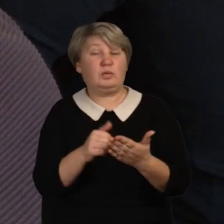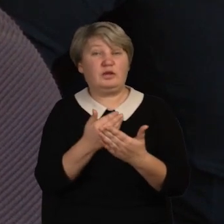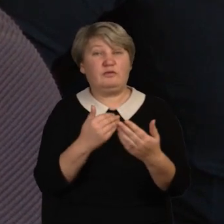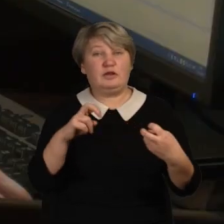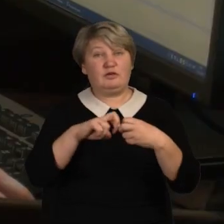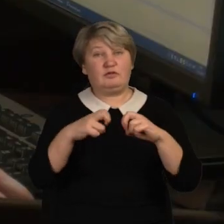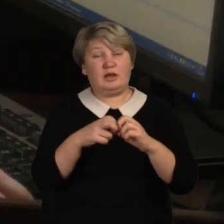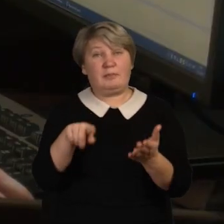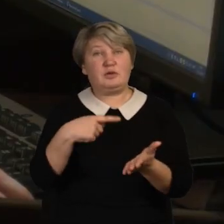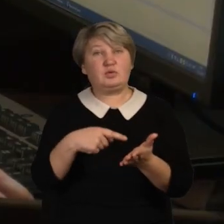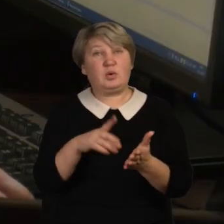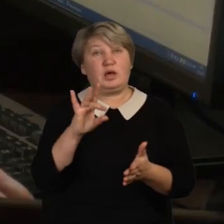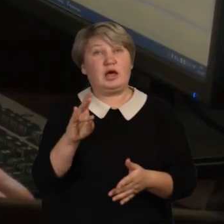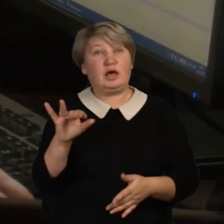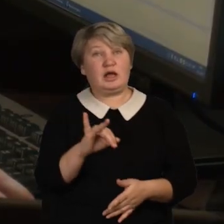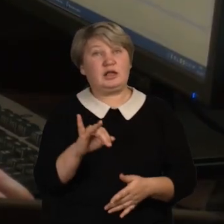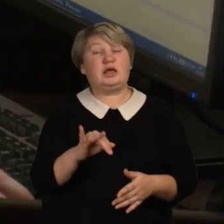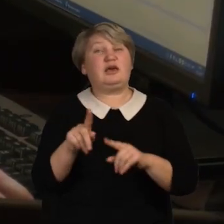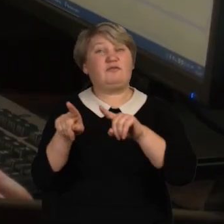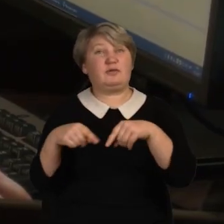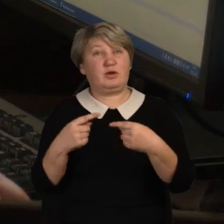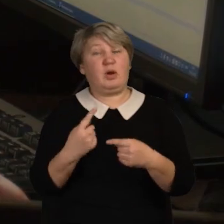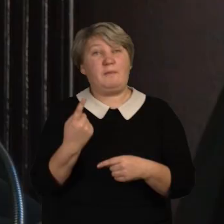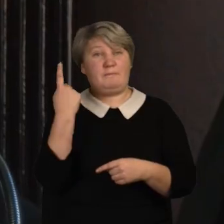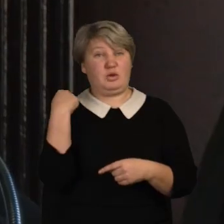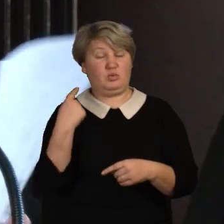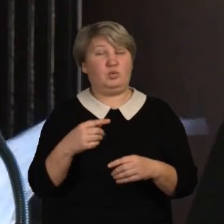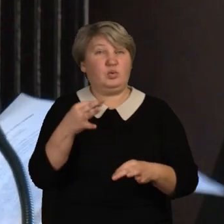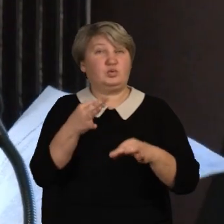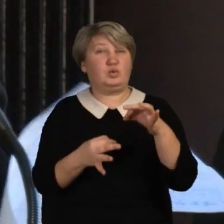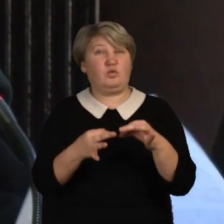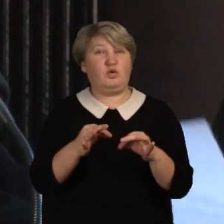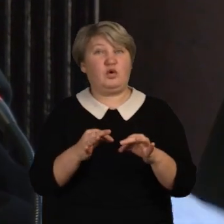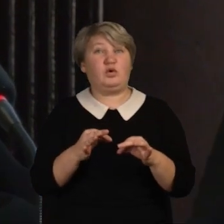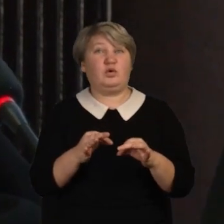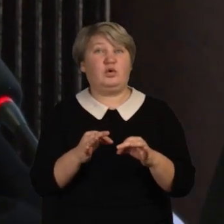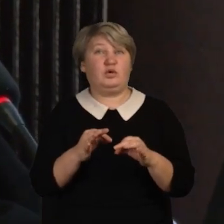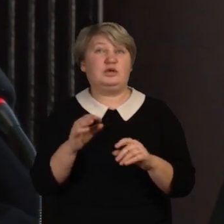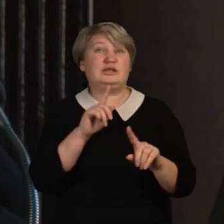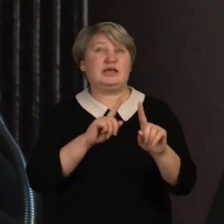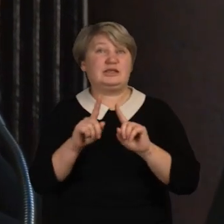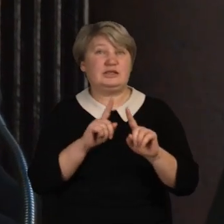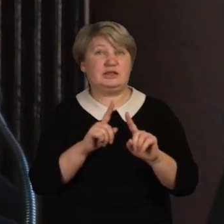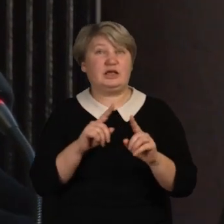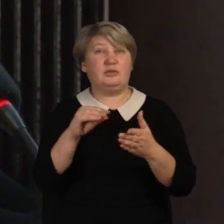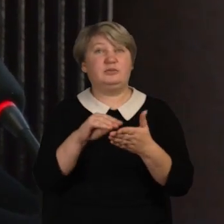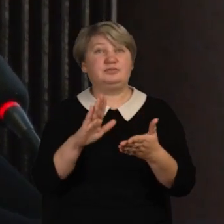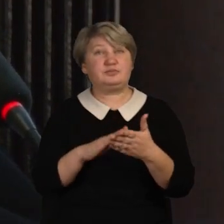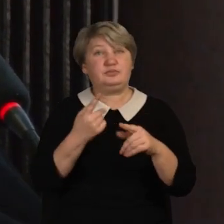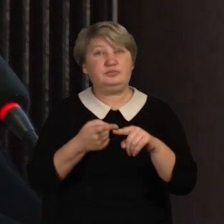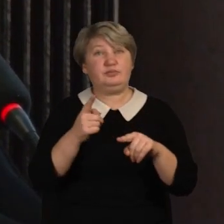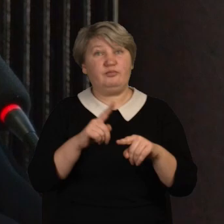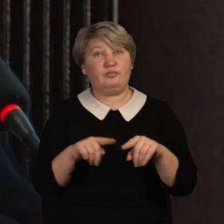Івано-Франківської міської ради, які витребували минулого судового засідання. Зазначає про те, що декларація про готовність об'єкта